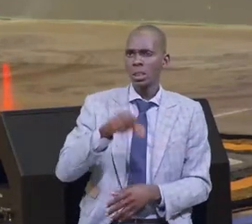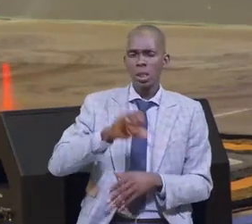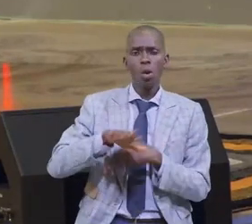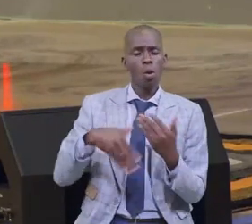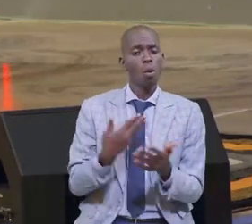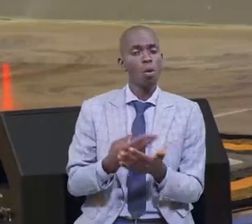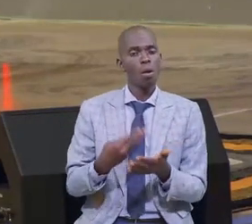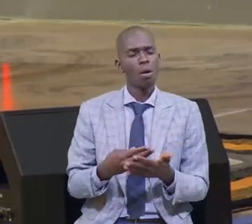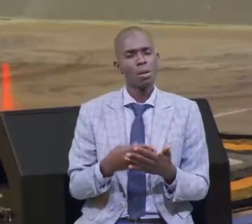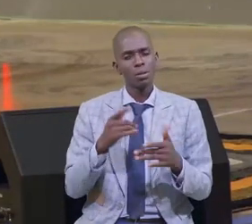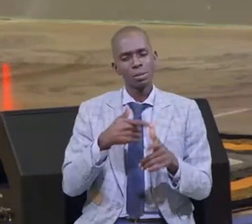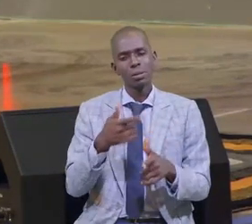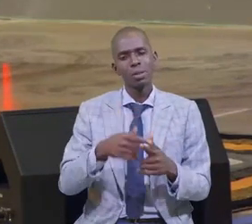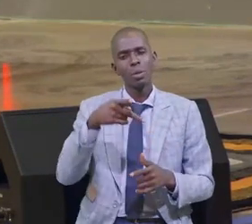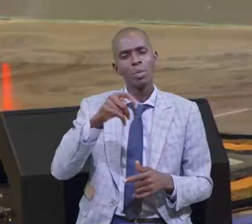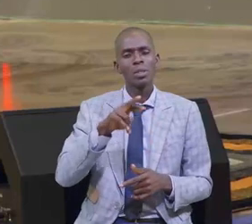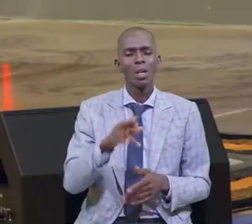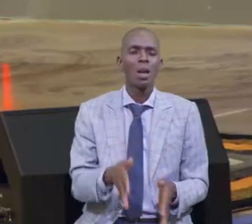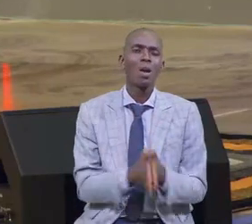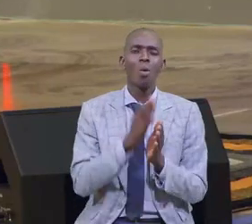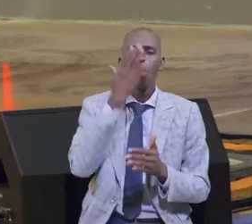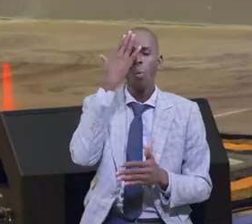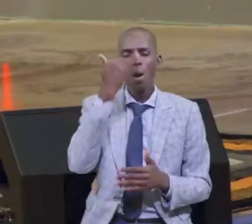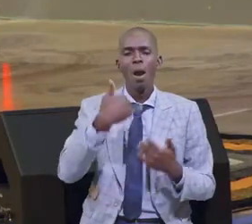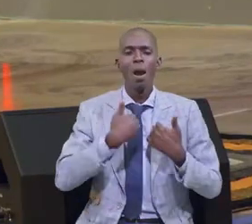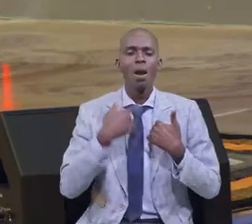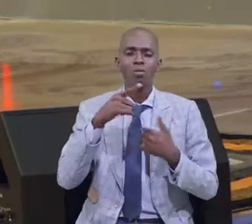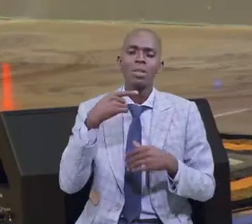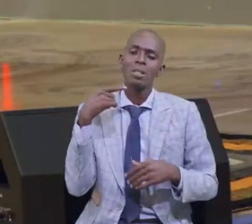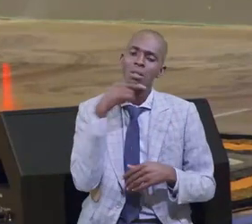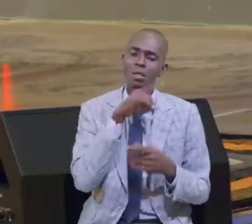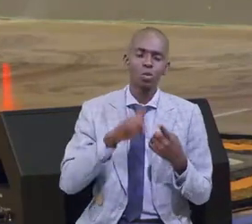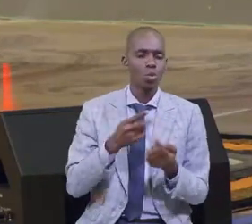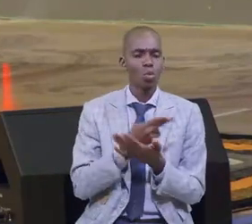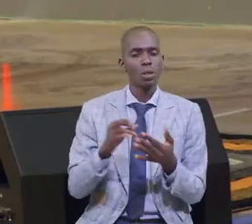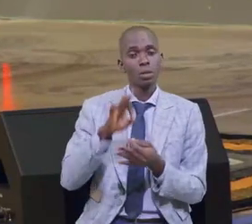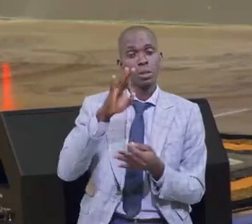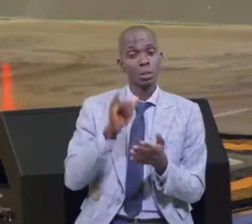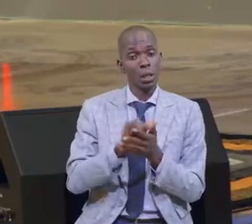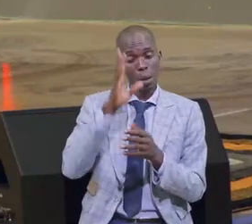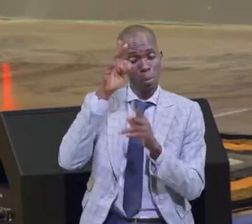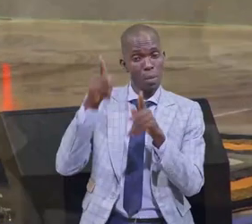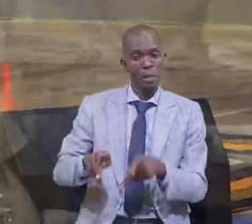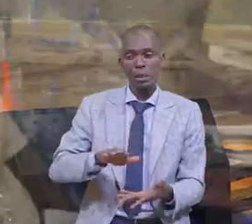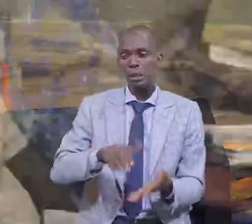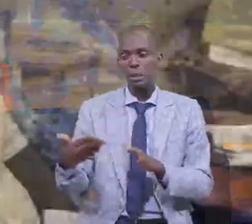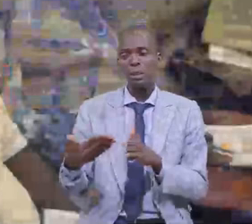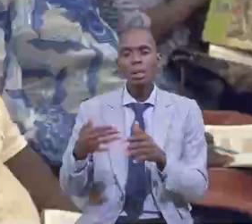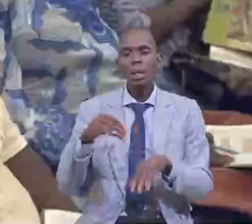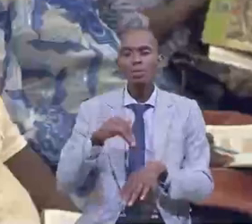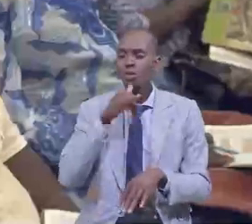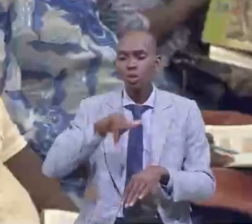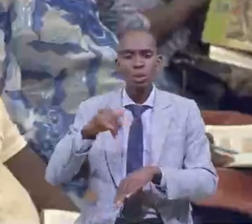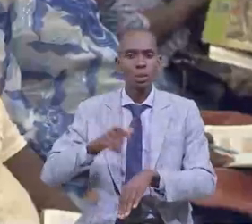c'est tout ça. L'apôtre, mais pourquoi as-tu menti au Saint-Esprit? Il était mort prématurément. Je ne mourrai